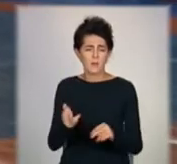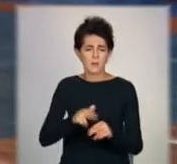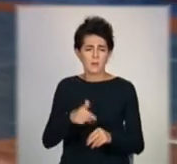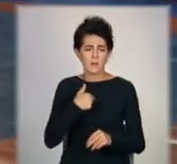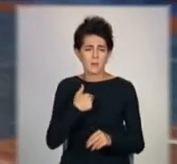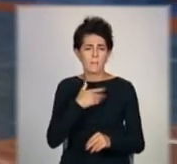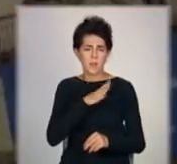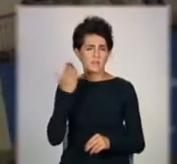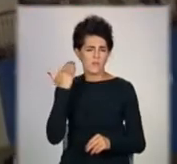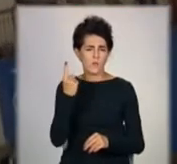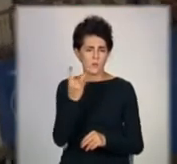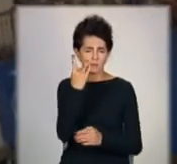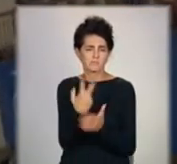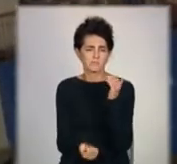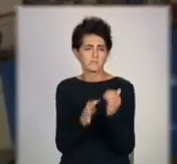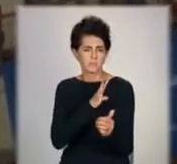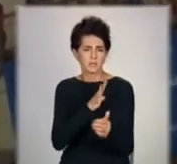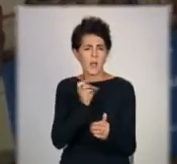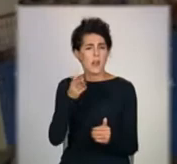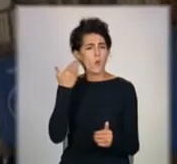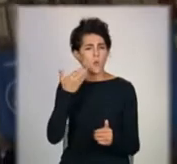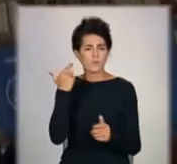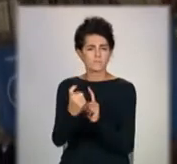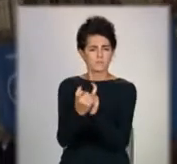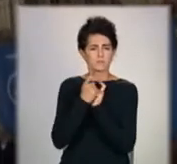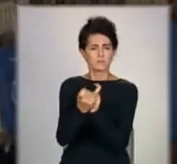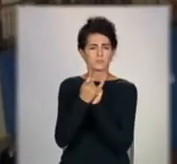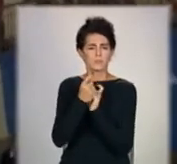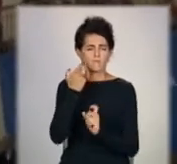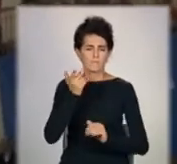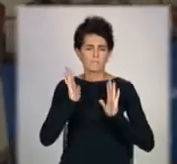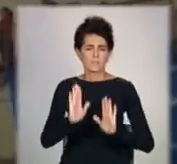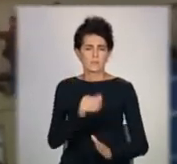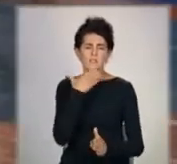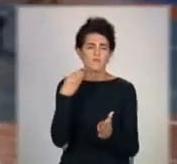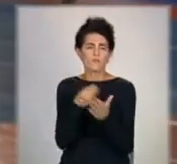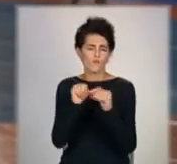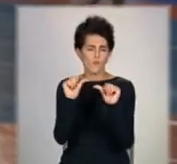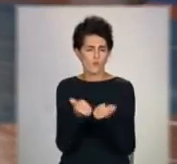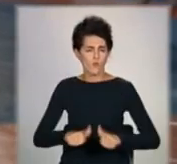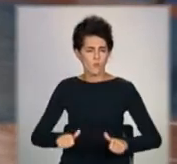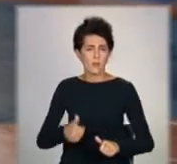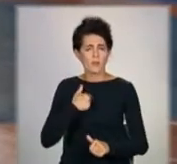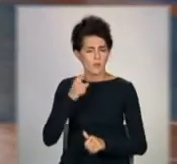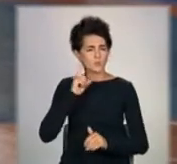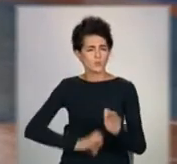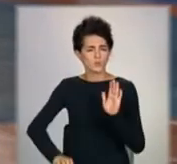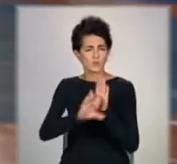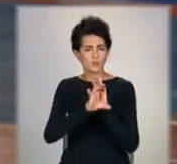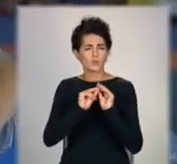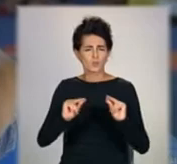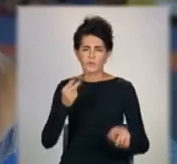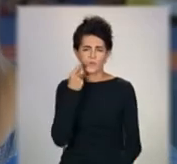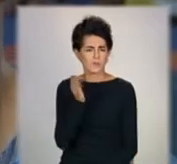я йому один раз програв. Нету такого легкого противника. Завжди противники по-своєму сложні. Я тренера слухаю, роблю його указання